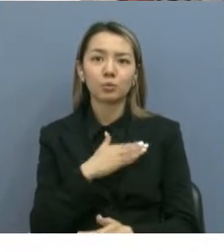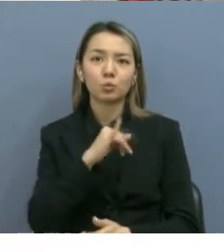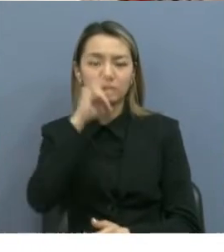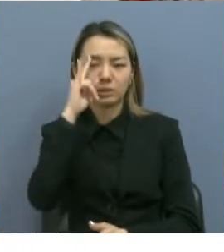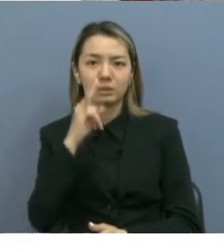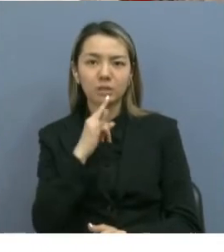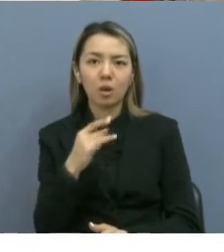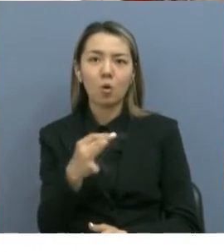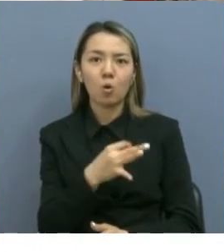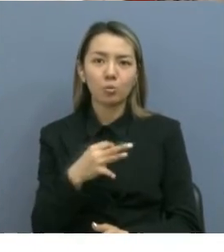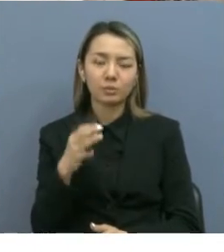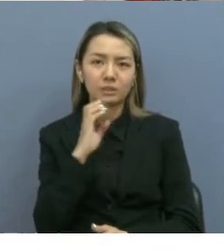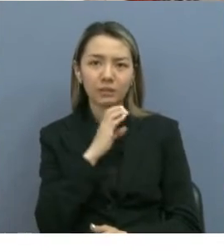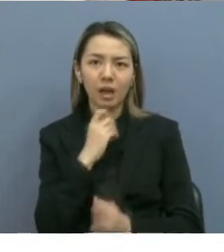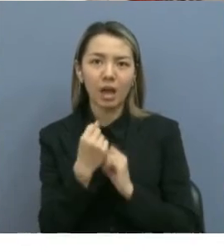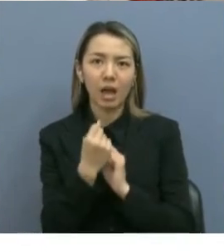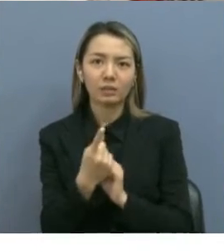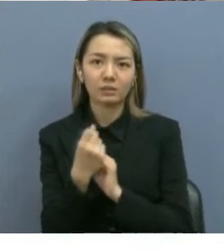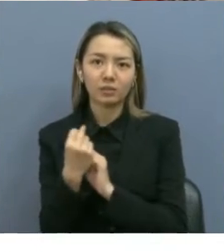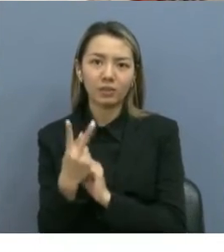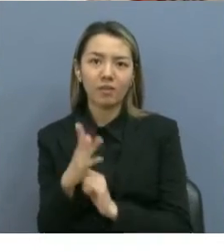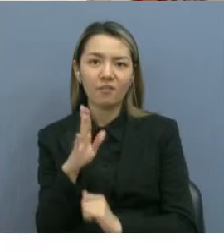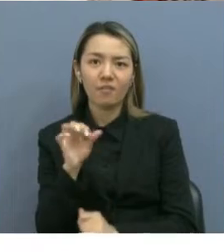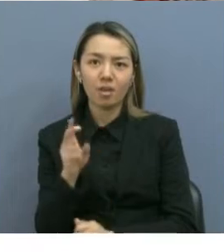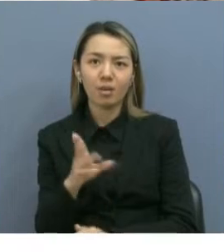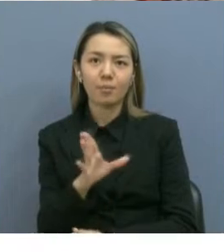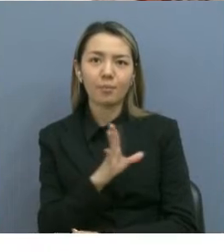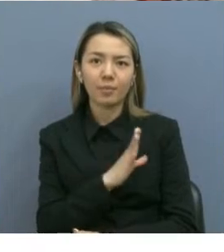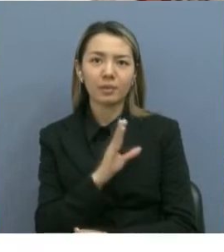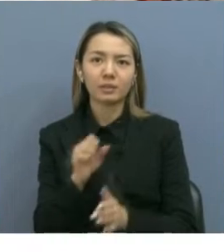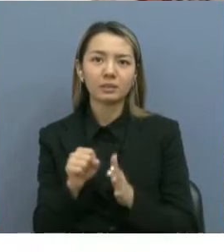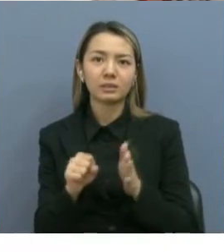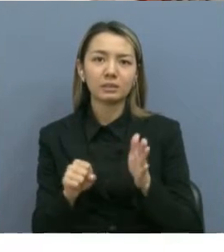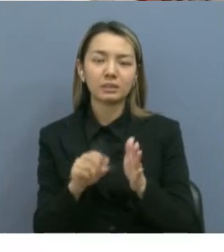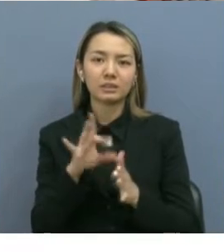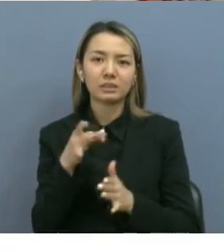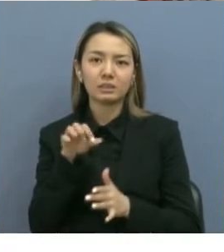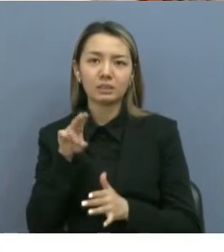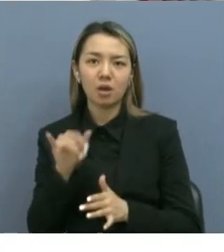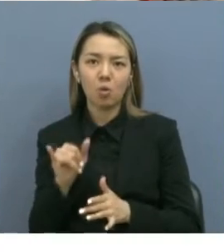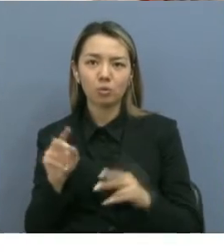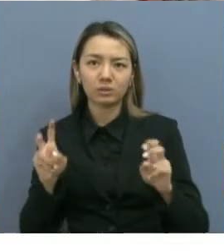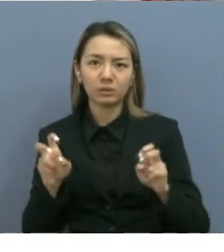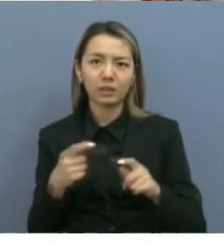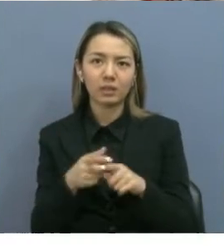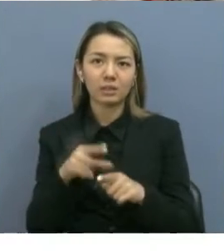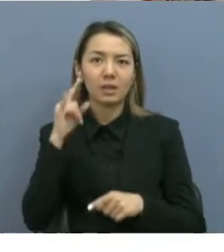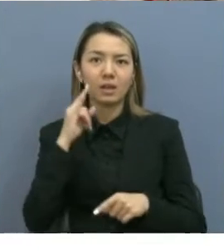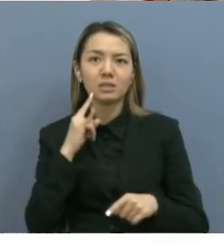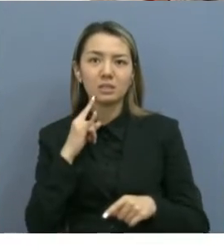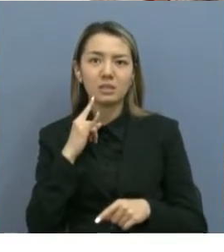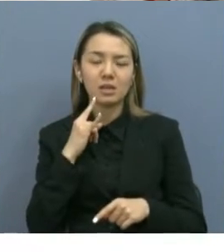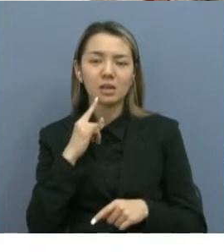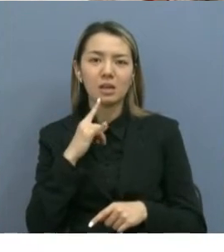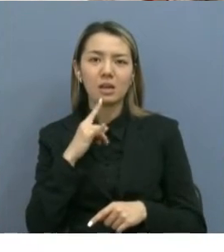Қазақстан аумағында 11-12 ғасырларда пайда болған қыстауда отырмыз. Қыстау бұл қазақтардың